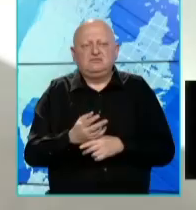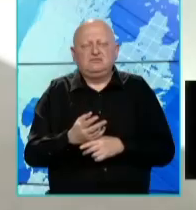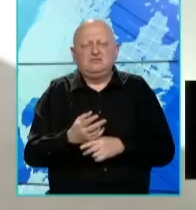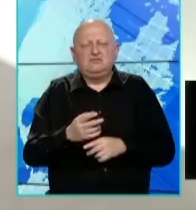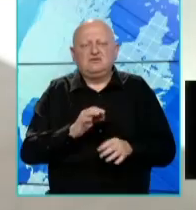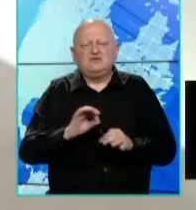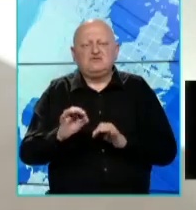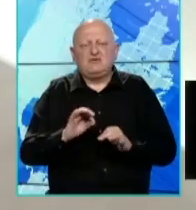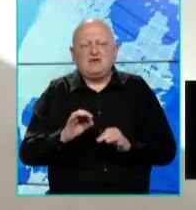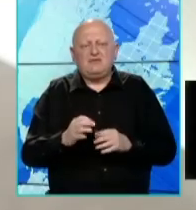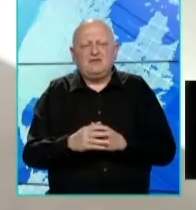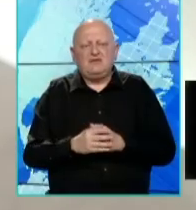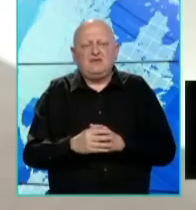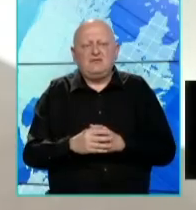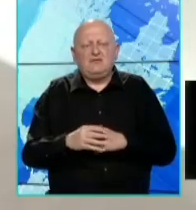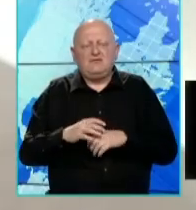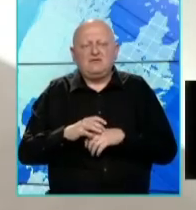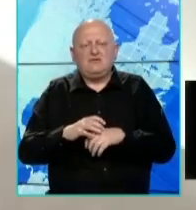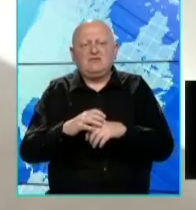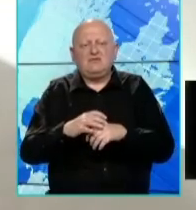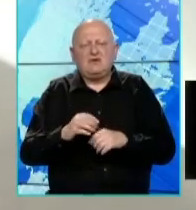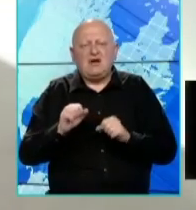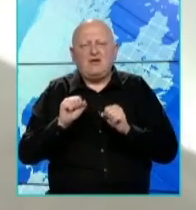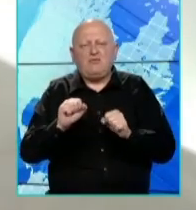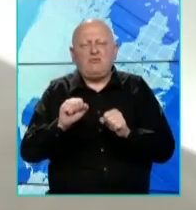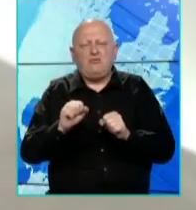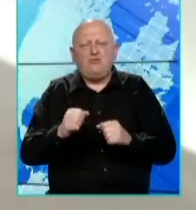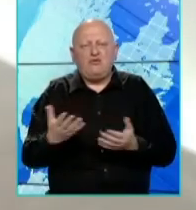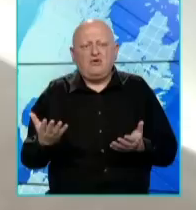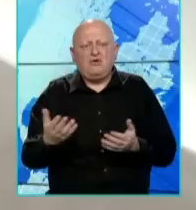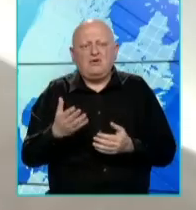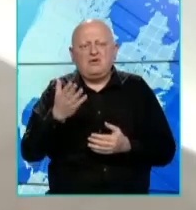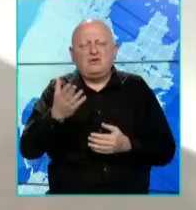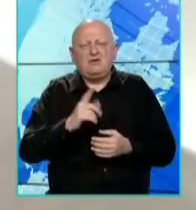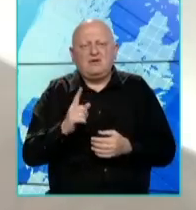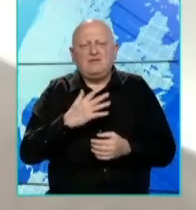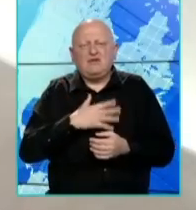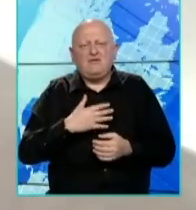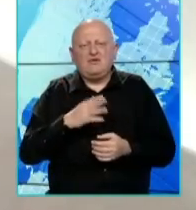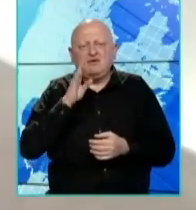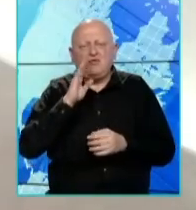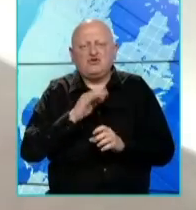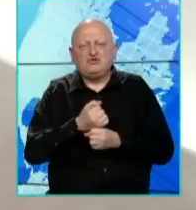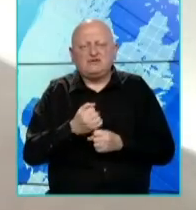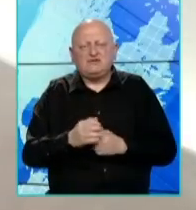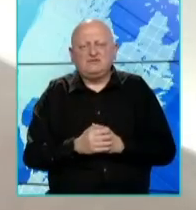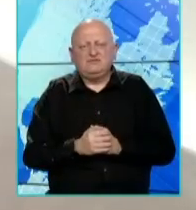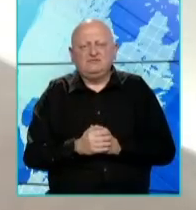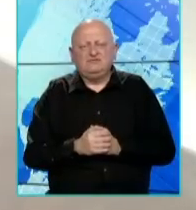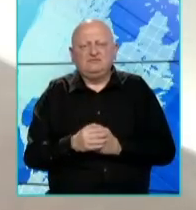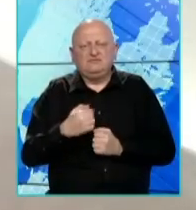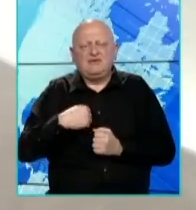su spremni da nas povedu ka bojkotu i onda kažu pa evo vi ne volite Bosnu i Hercegovinu.